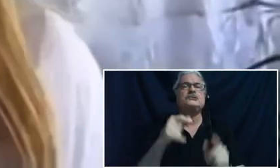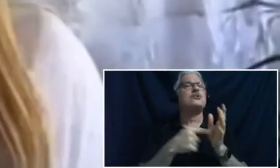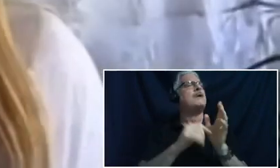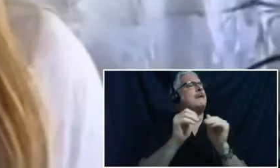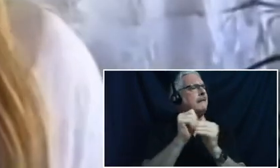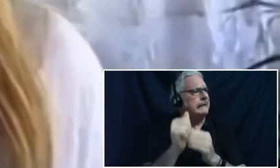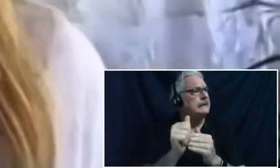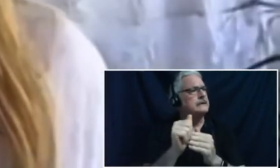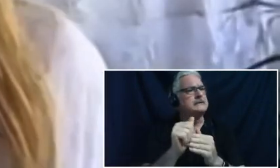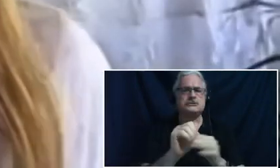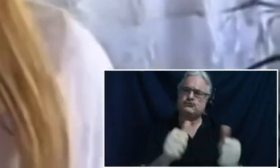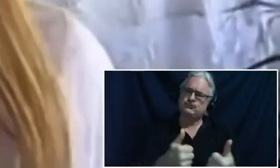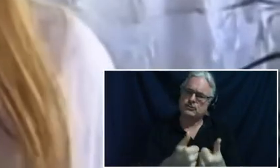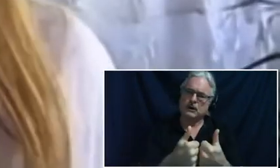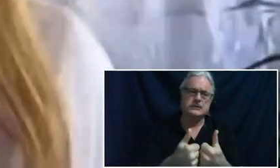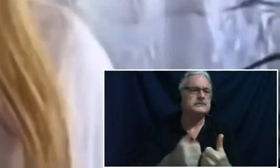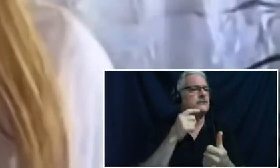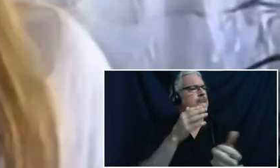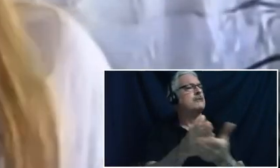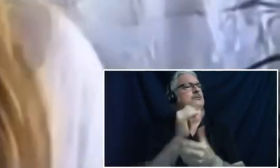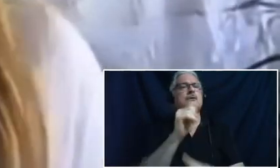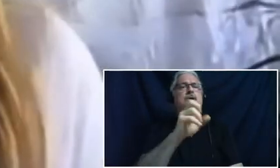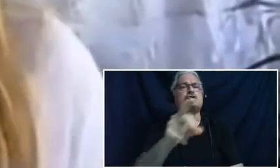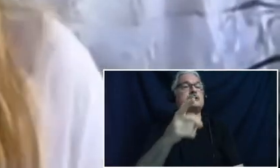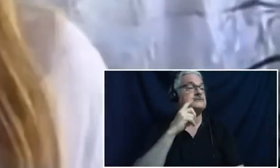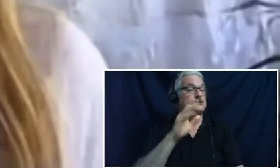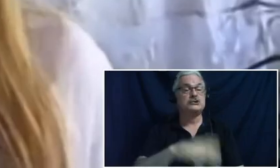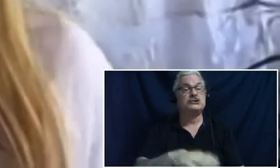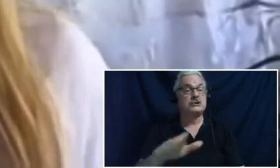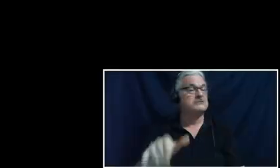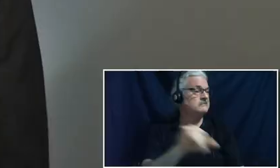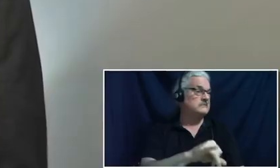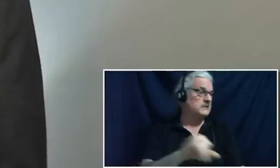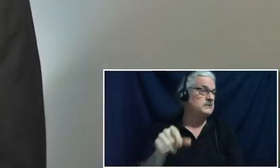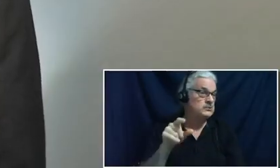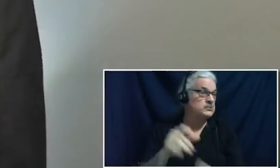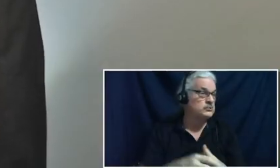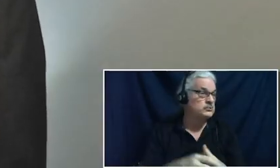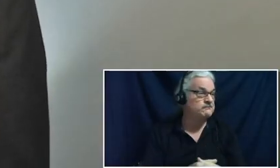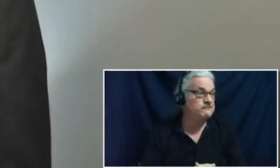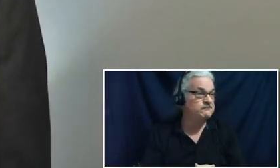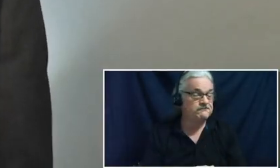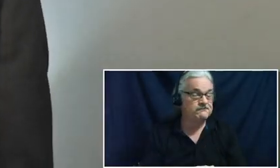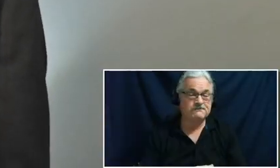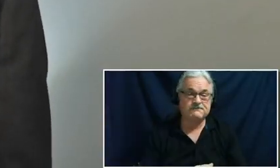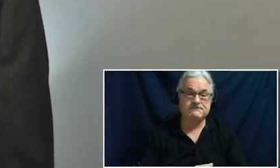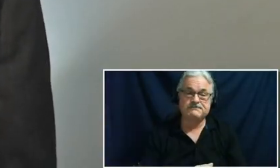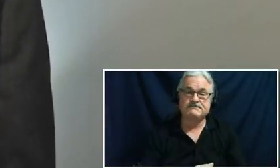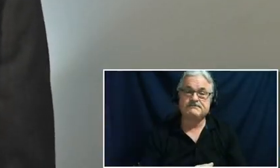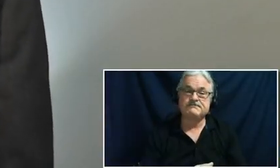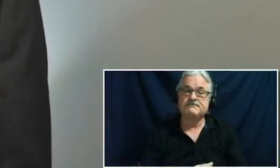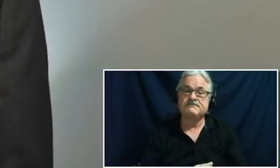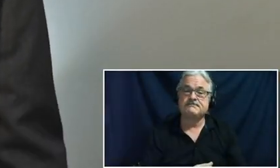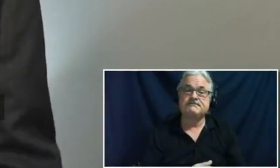elle mène la charge pour garantir le droit à l'éducation pour les enfants qui lui ressemblent.